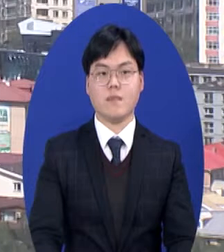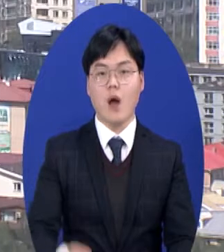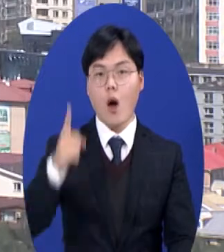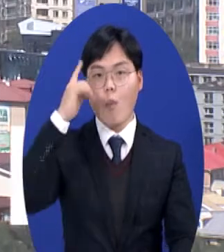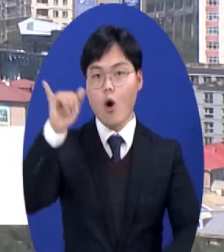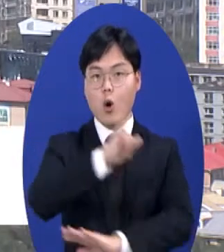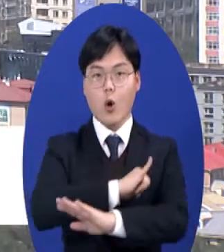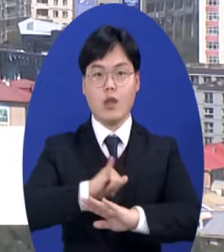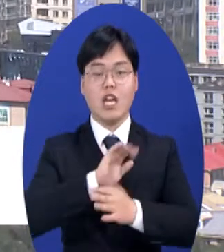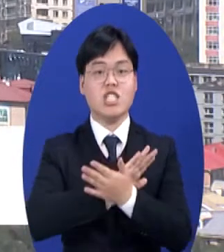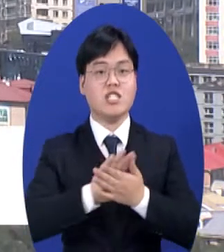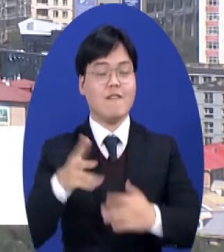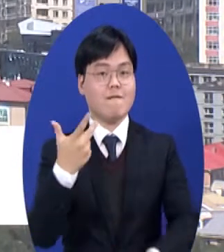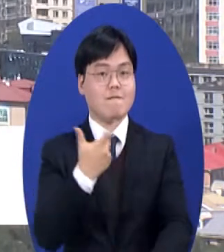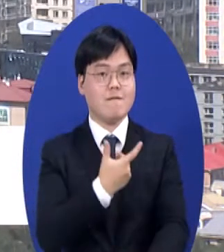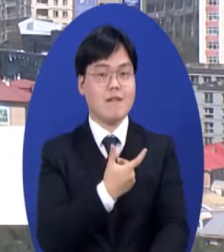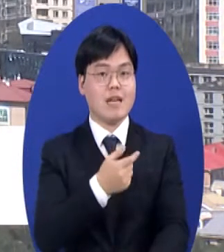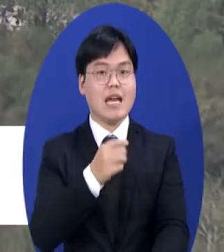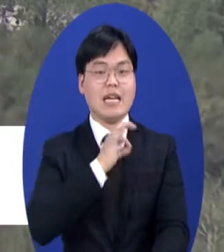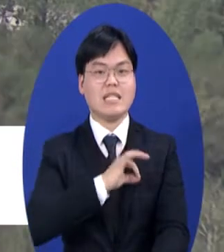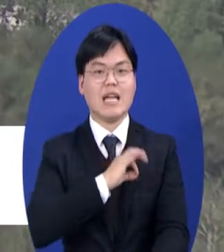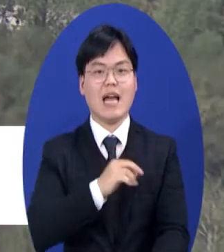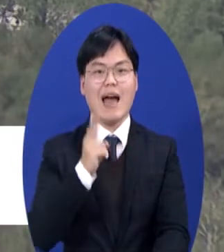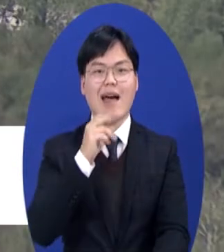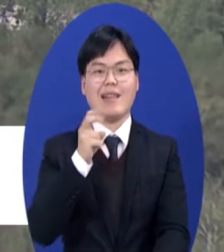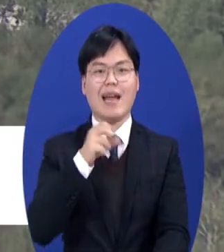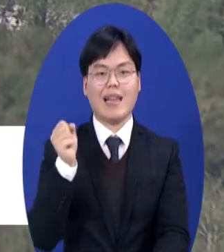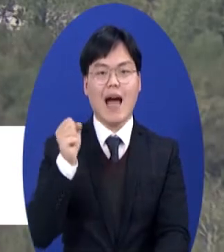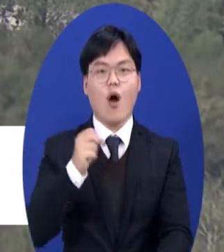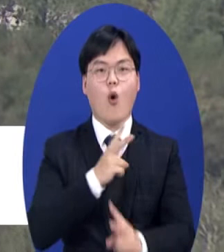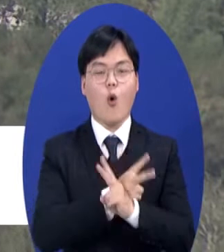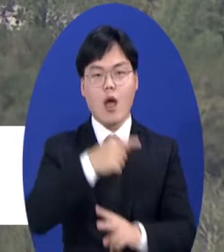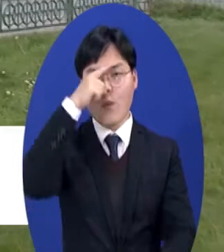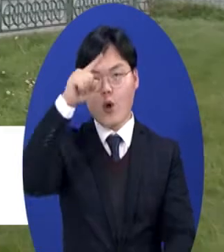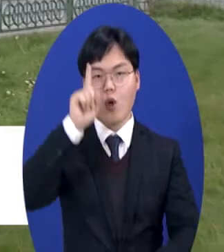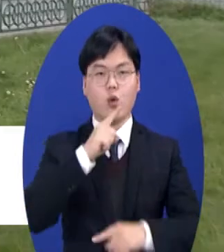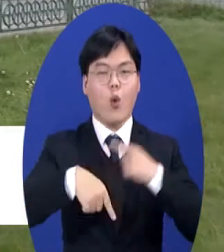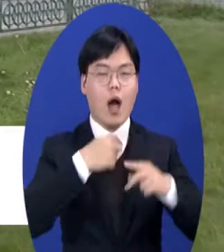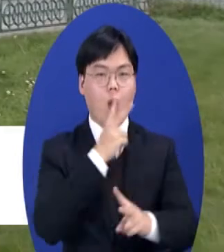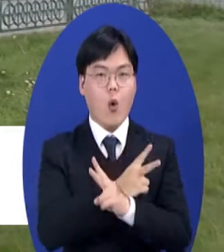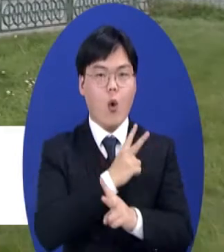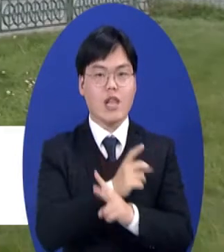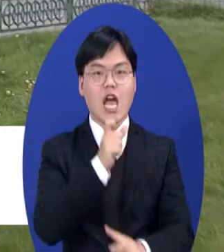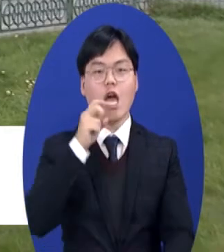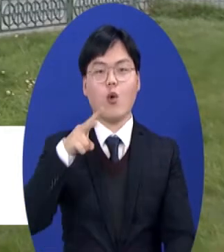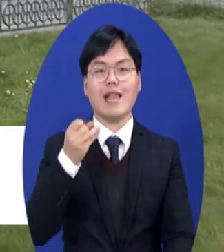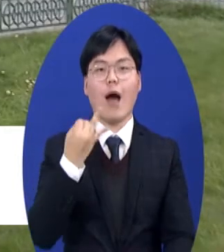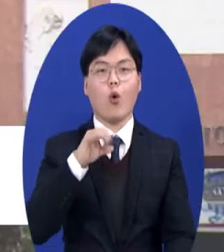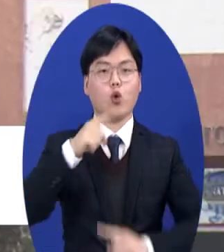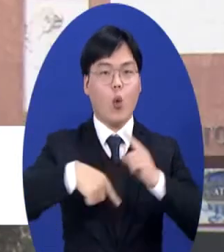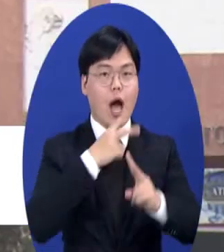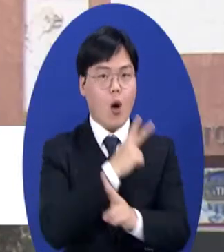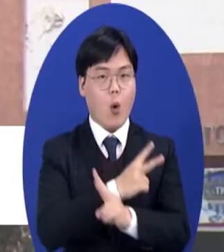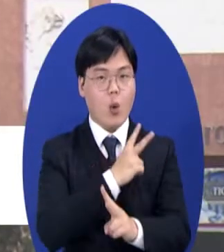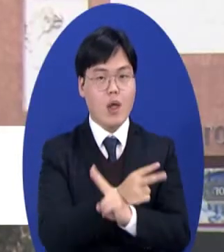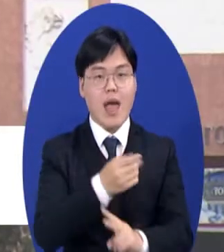Манай улс аливаа нэгэн шинэ вакциныг хэрэглэхдээ дархлаажуулалтын тухай хууль, эрүүл мэндийн тухай хууль, эрүүл ахуйн тухай хууль, эмнэлгийн